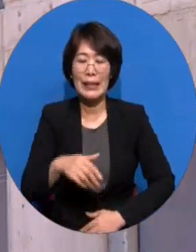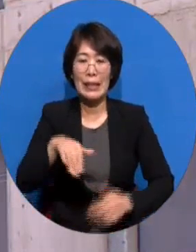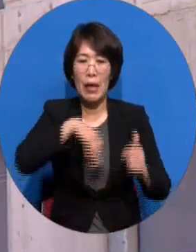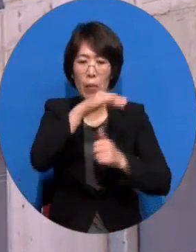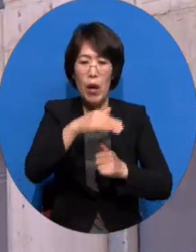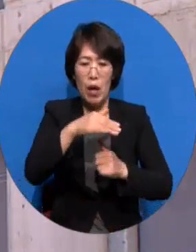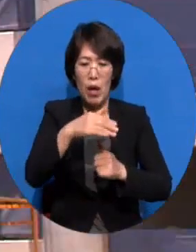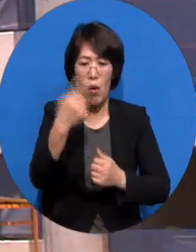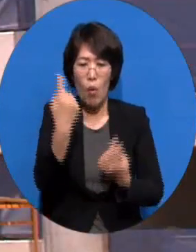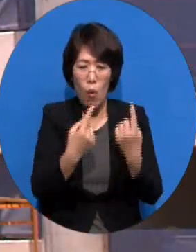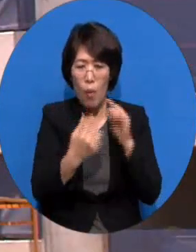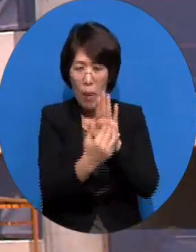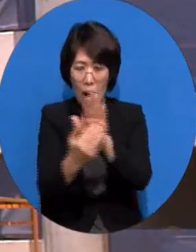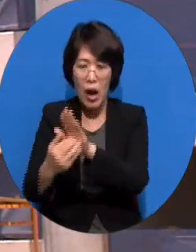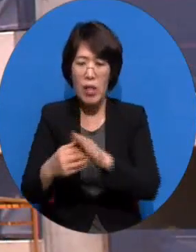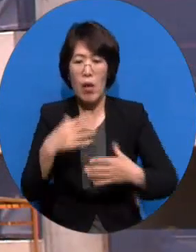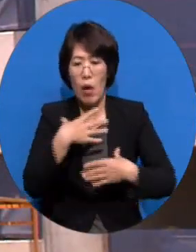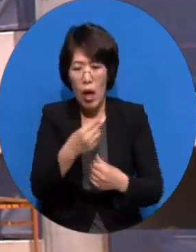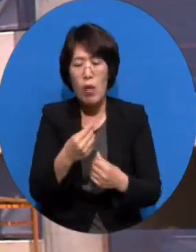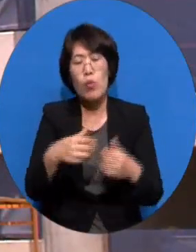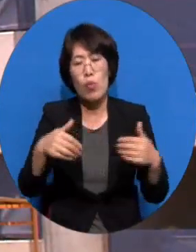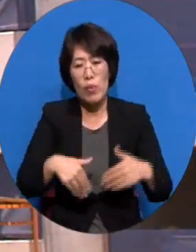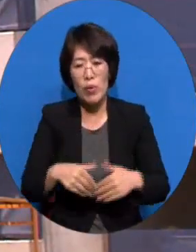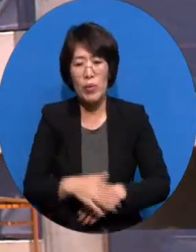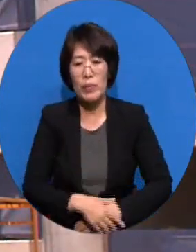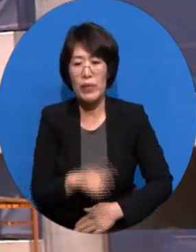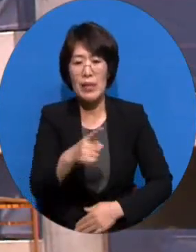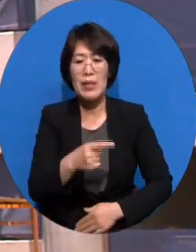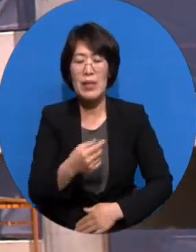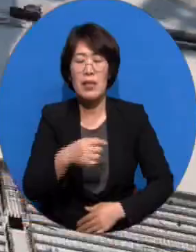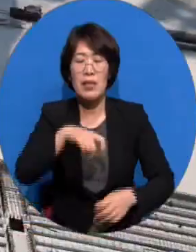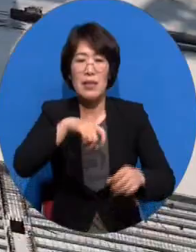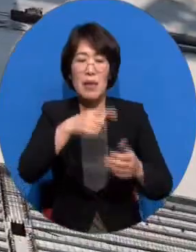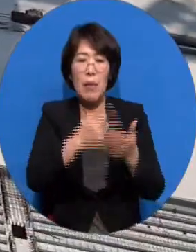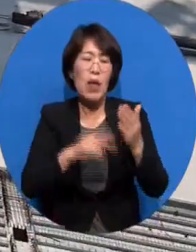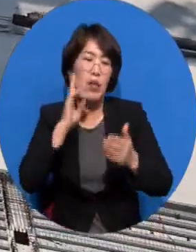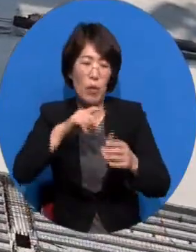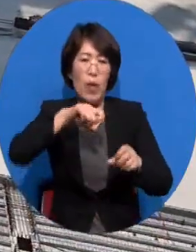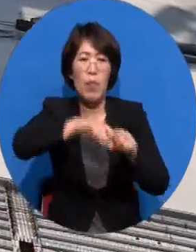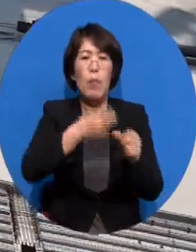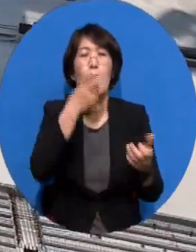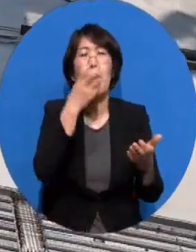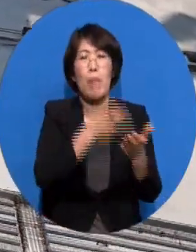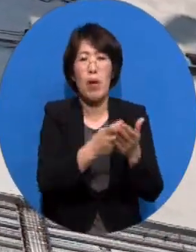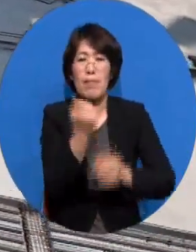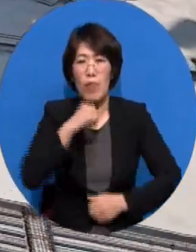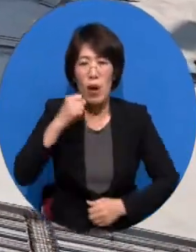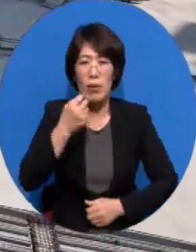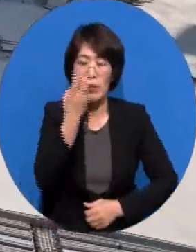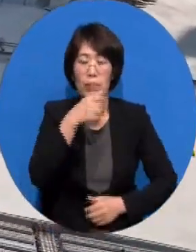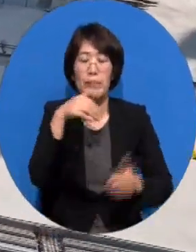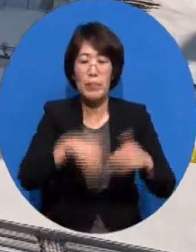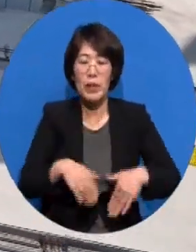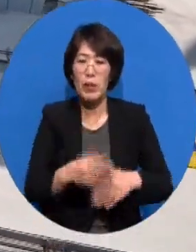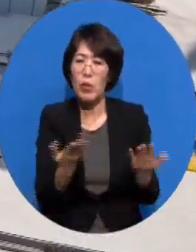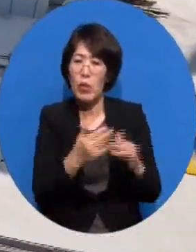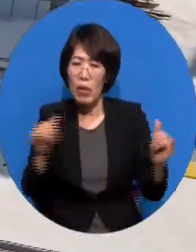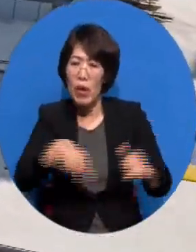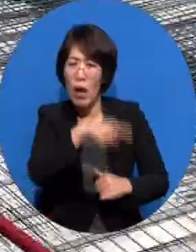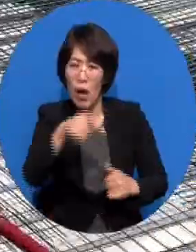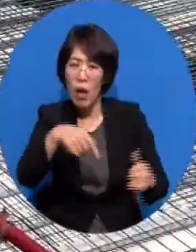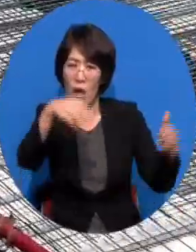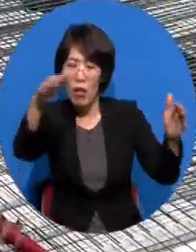안전조치가 이제 필요하겠죠. 당연히 되는 걸로 이제 추정은 돼요. 경찰도 현장 소장과 노동자들을